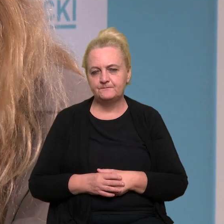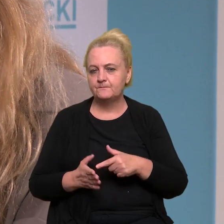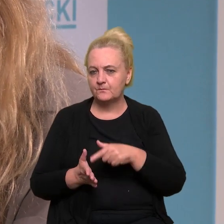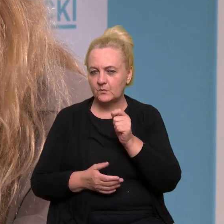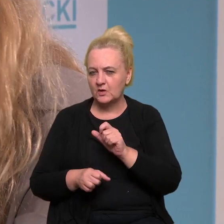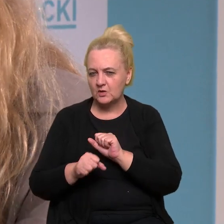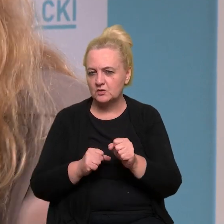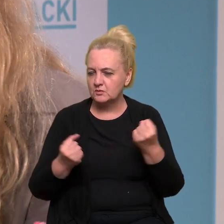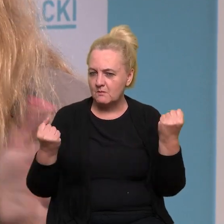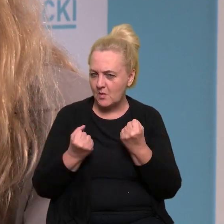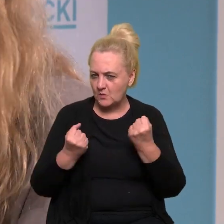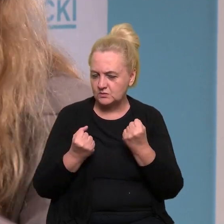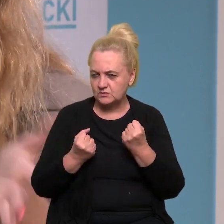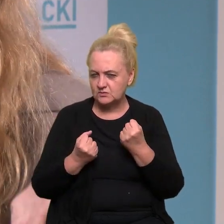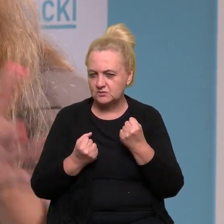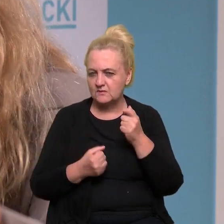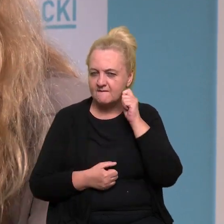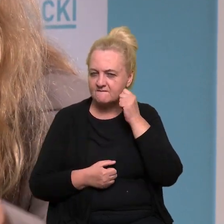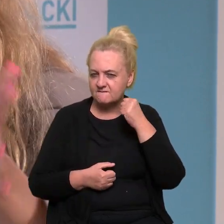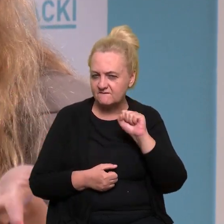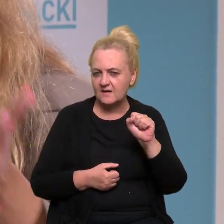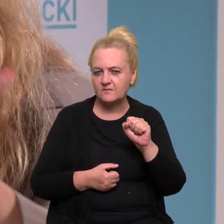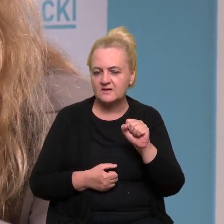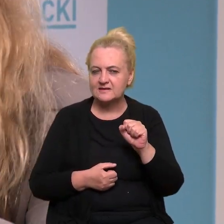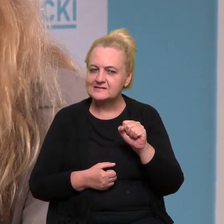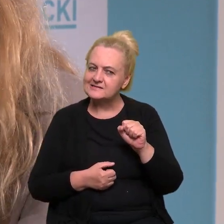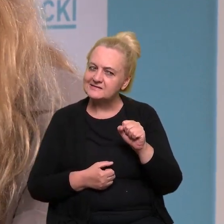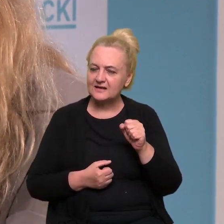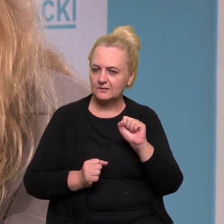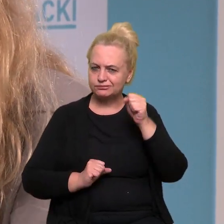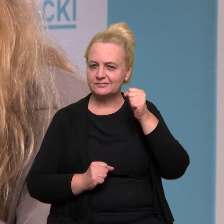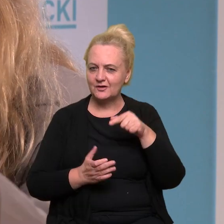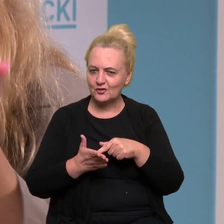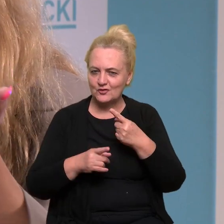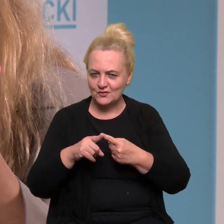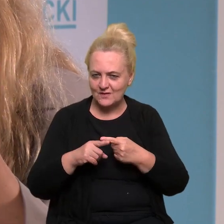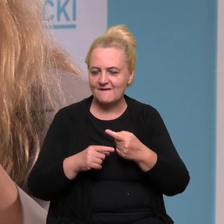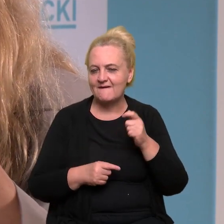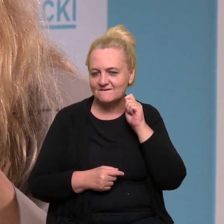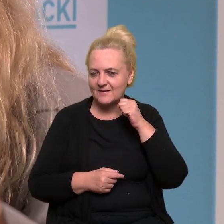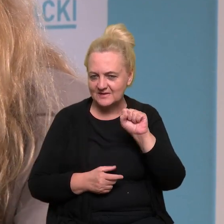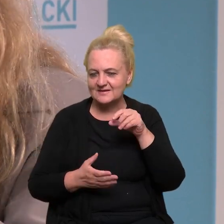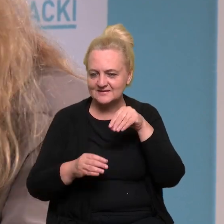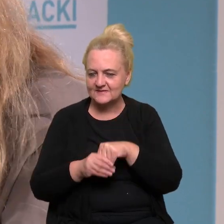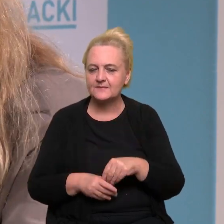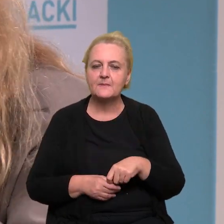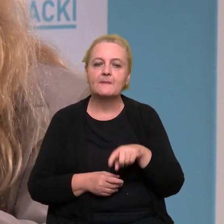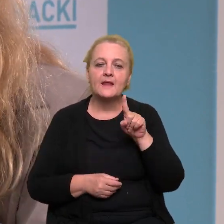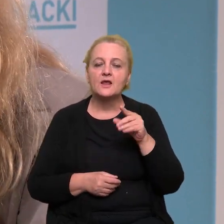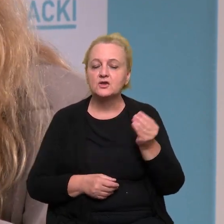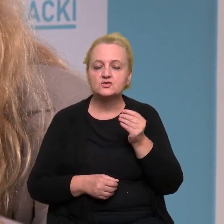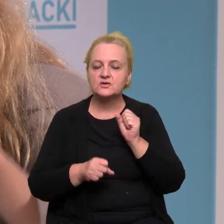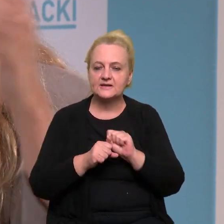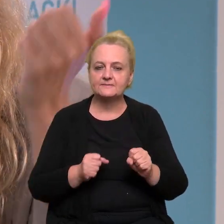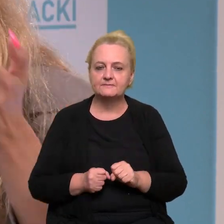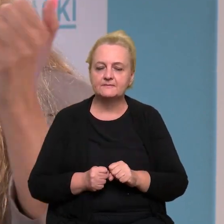Jest to silny taki feministyczny, niepokorny feminizm zresztą. Oprócz tego jest